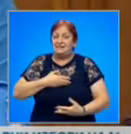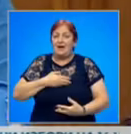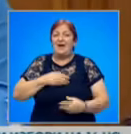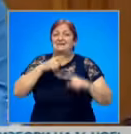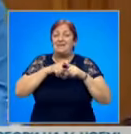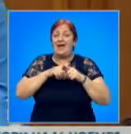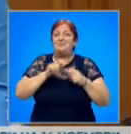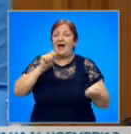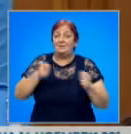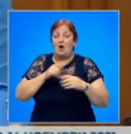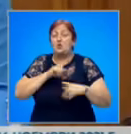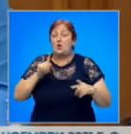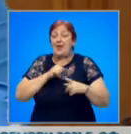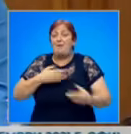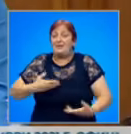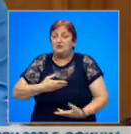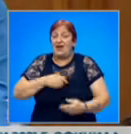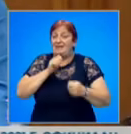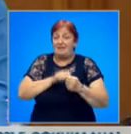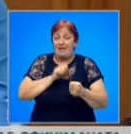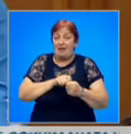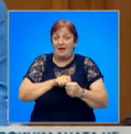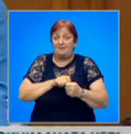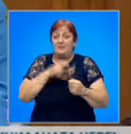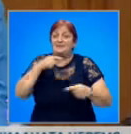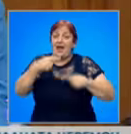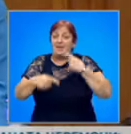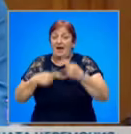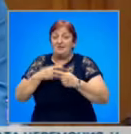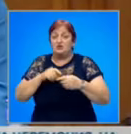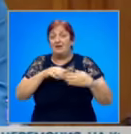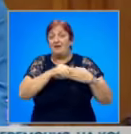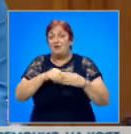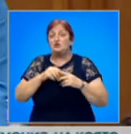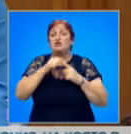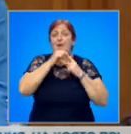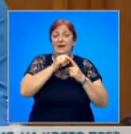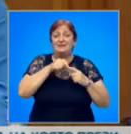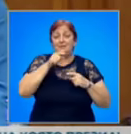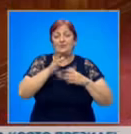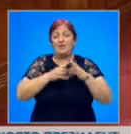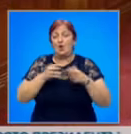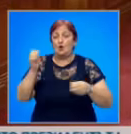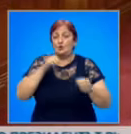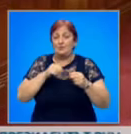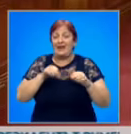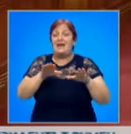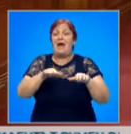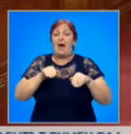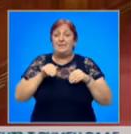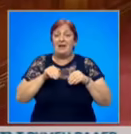съдебна реформа, но нямаме желание да я направим» се превръща в водещ принцип на това Народно събрание.